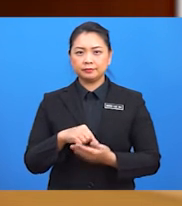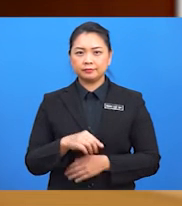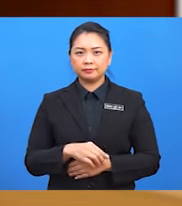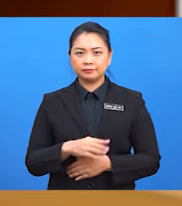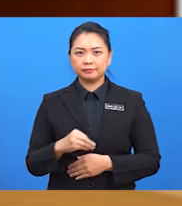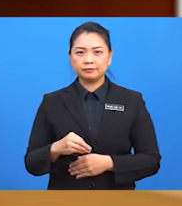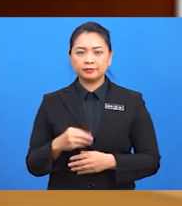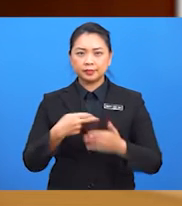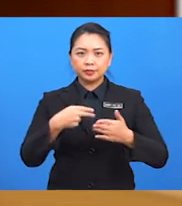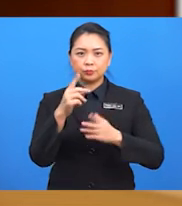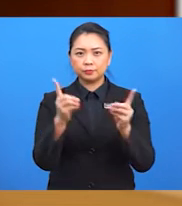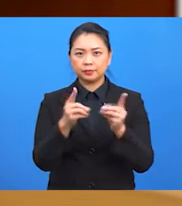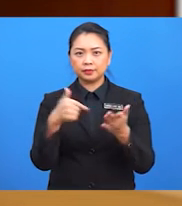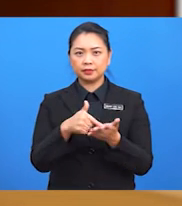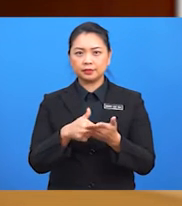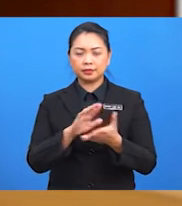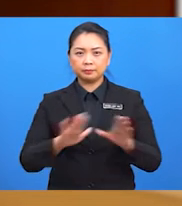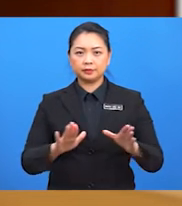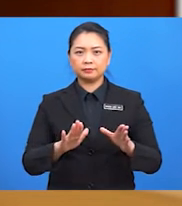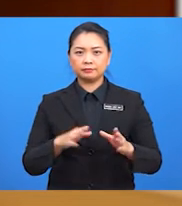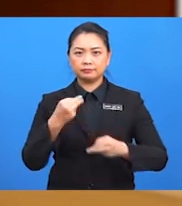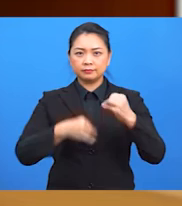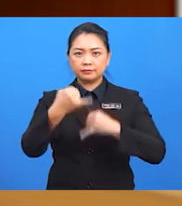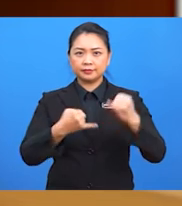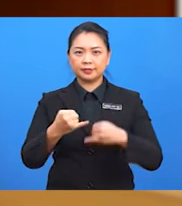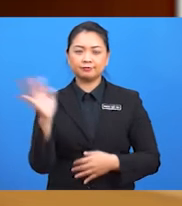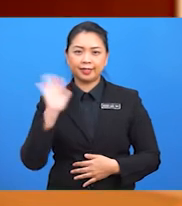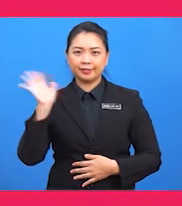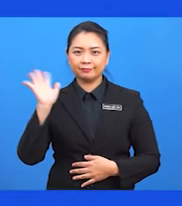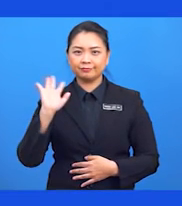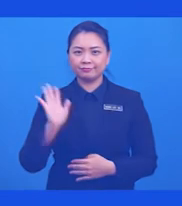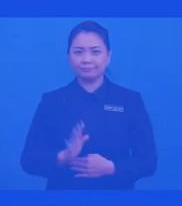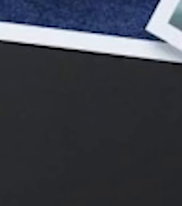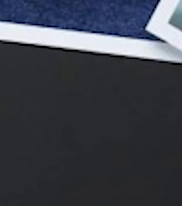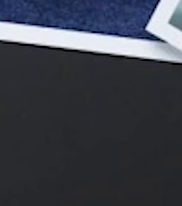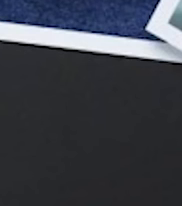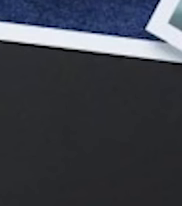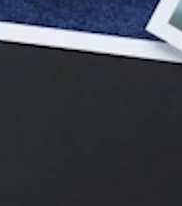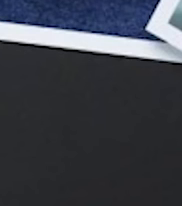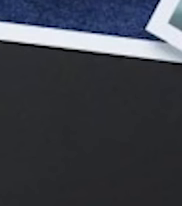Sehingga kita berjumpa lagi. Selamat berkarya. Selamat maju jaya. Bye.